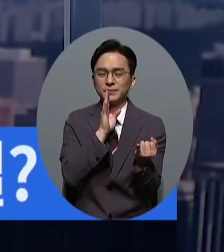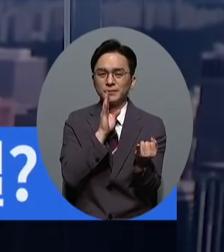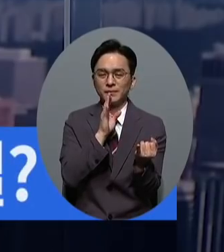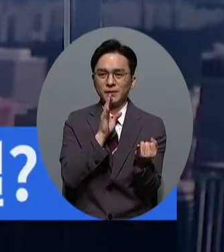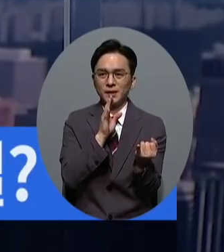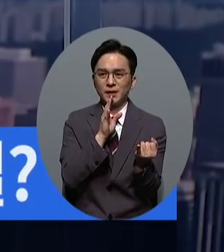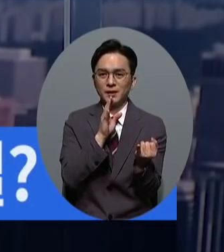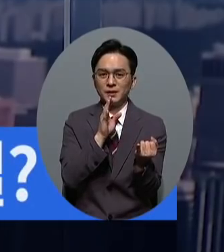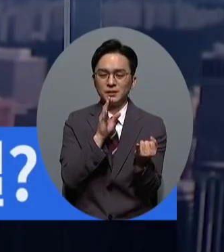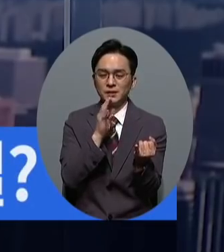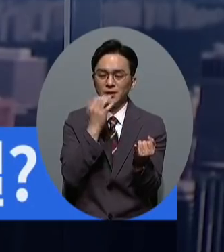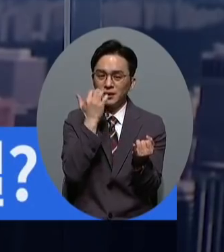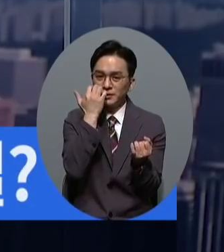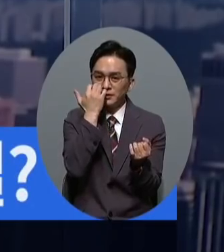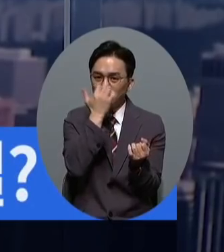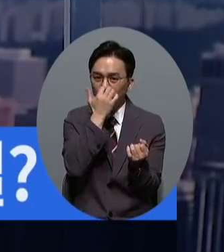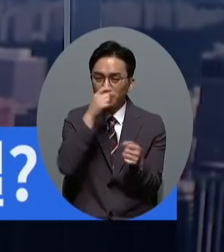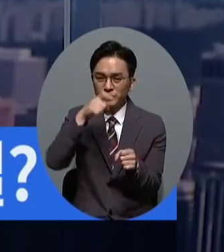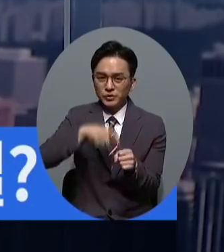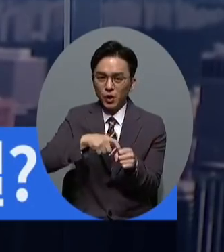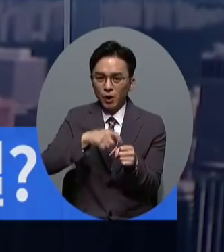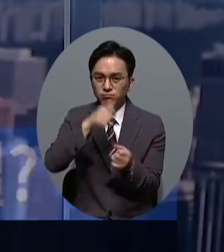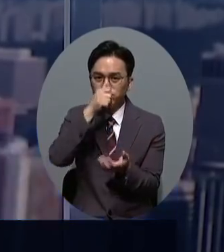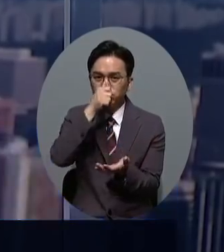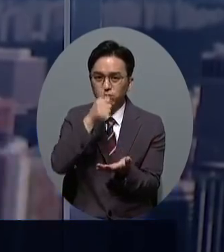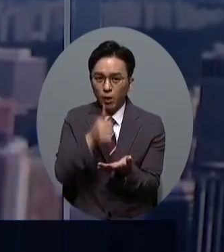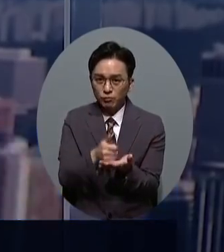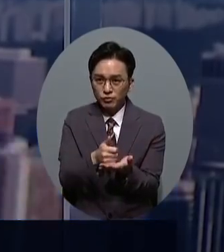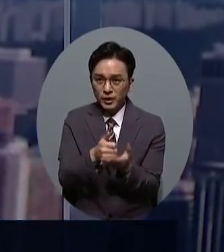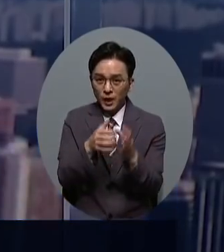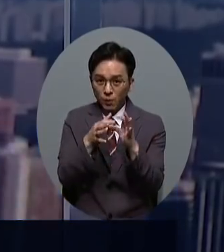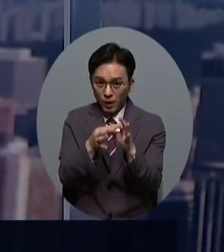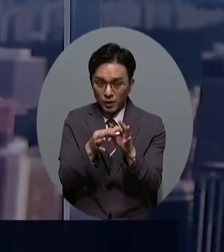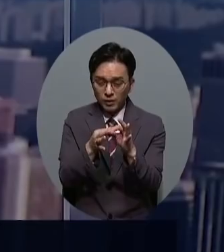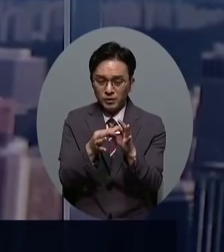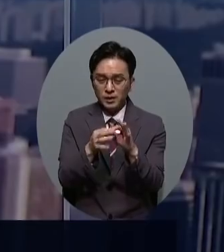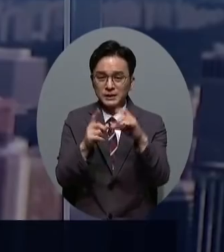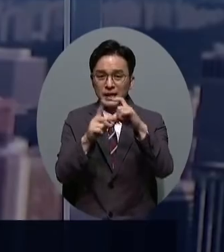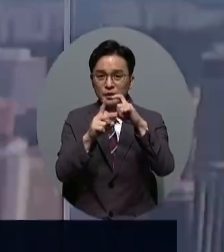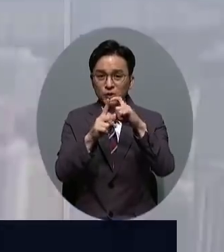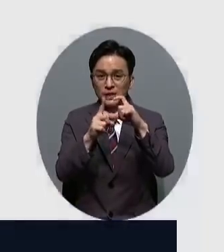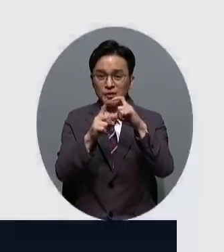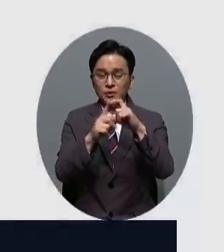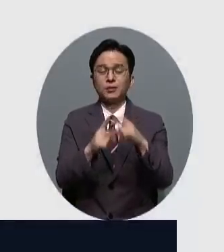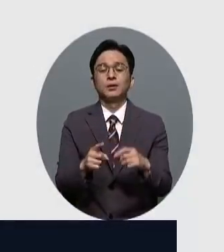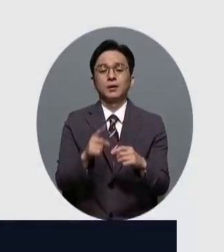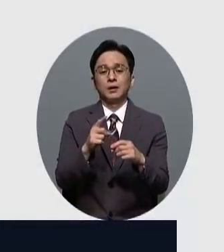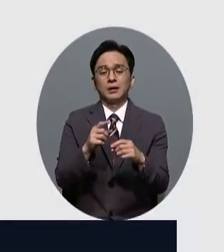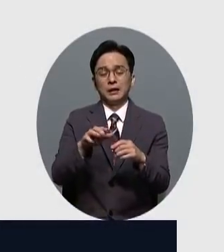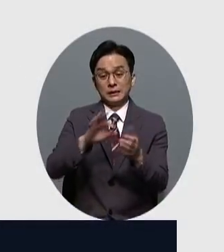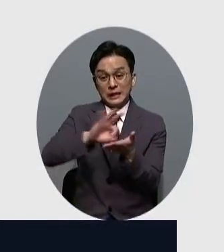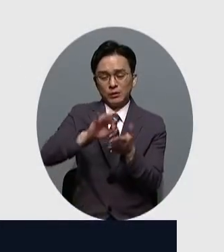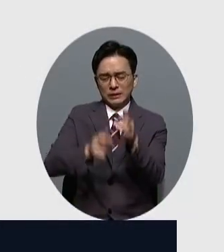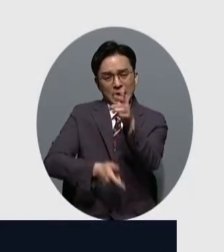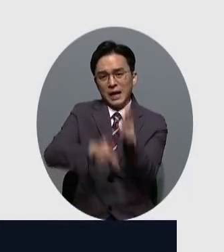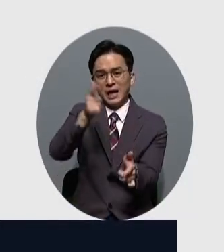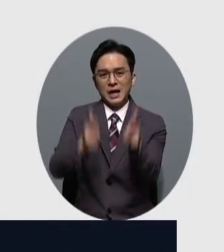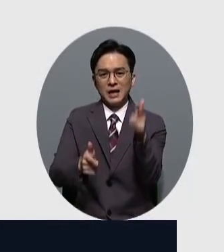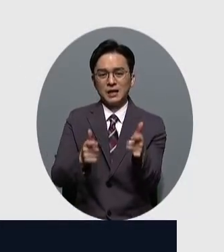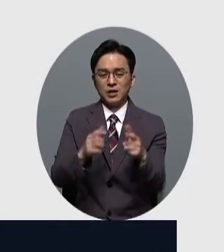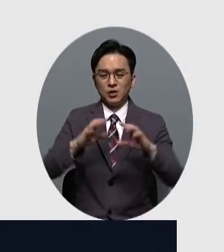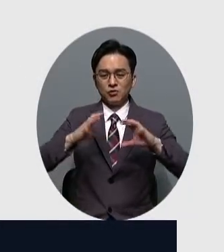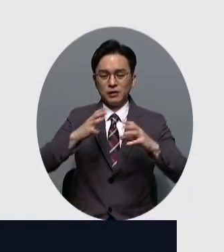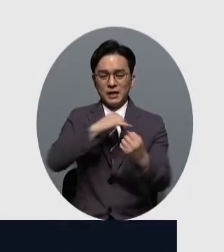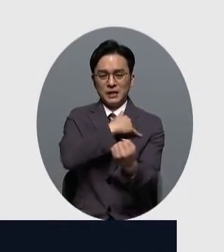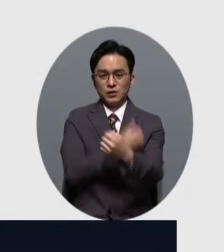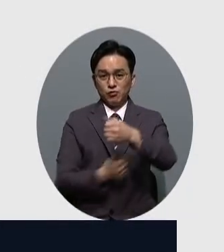이 성적인 범죄에 대해서 언어를 정리하는 게 기관마다 다릅니다. 일단 국가위원회는 성희롱이라고 규정해놓고